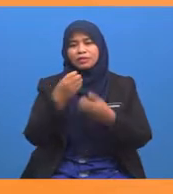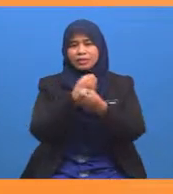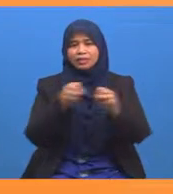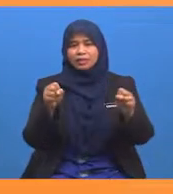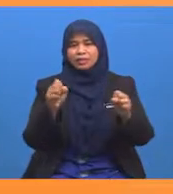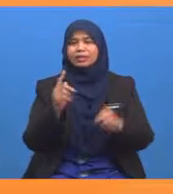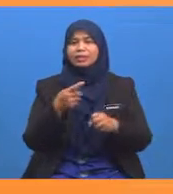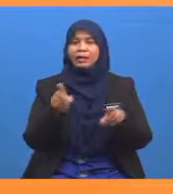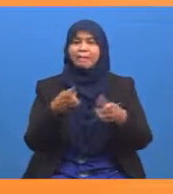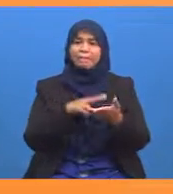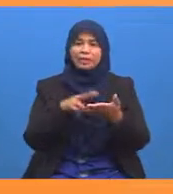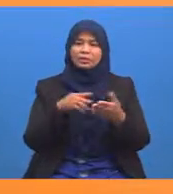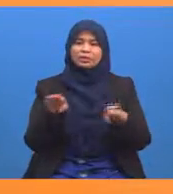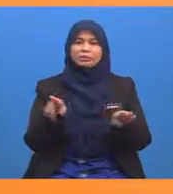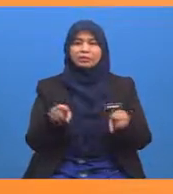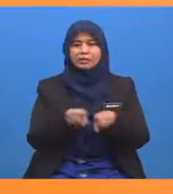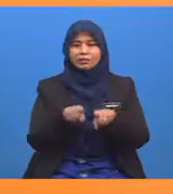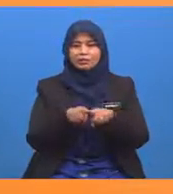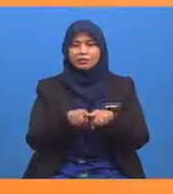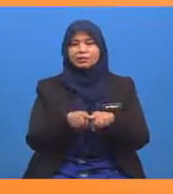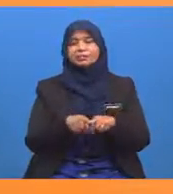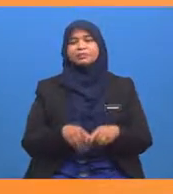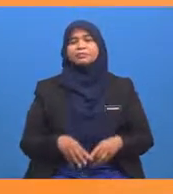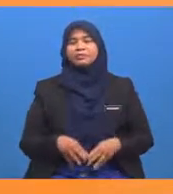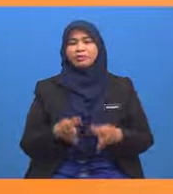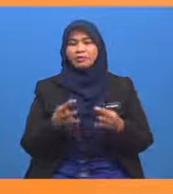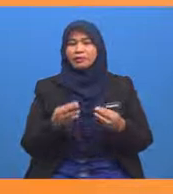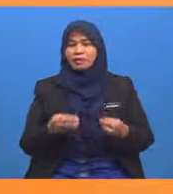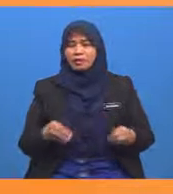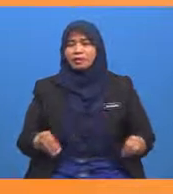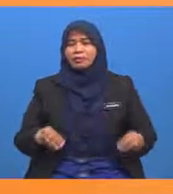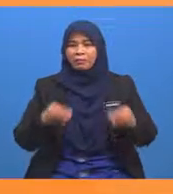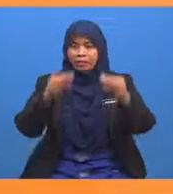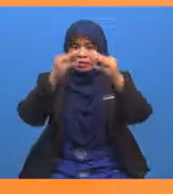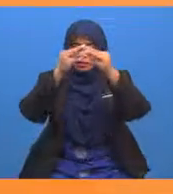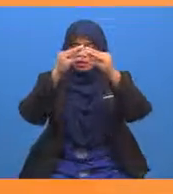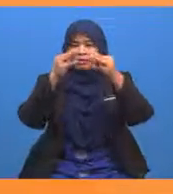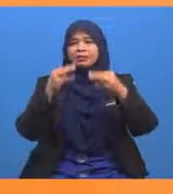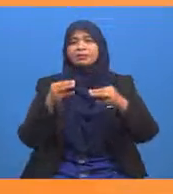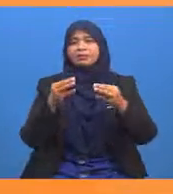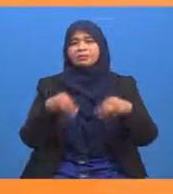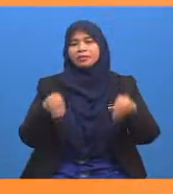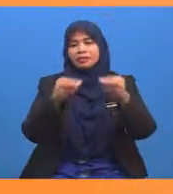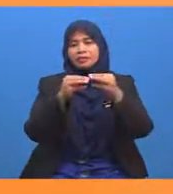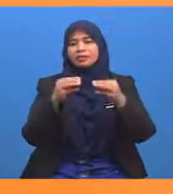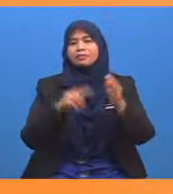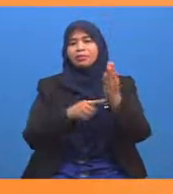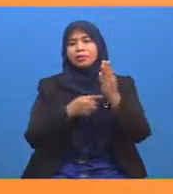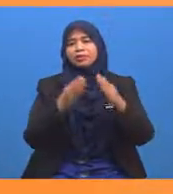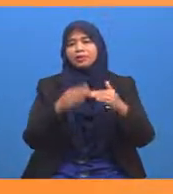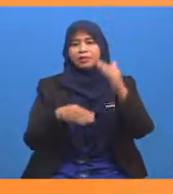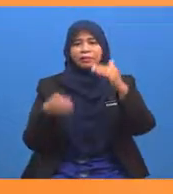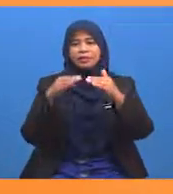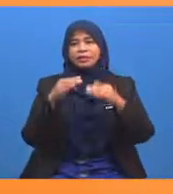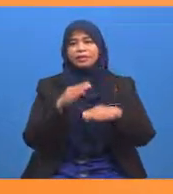baca bersama-sama. Menara. Menara masjid mula dibina pada zaman